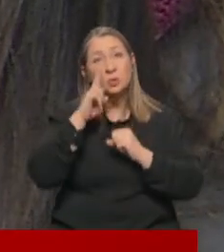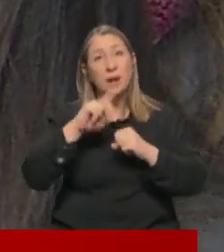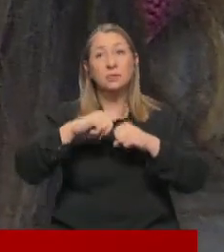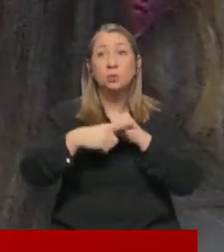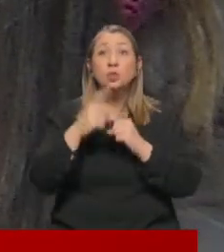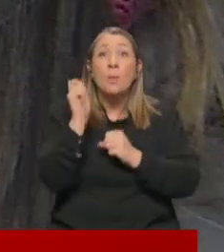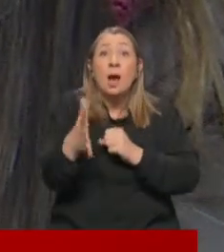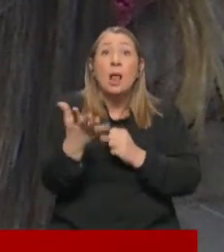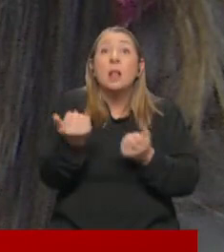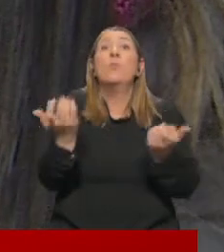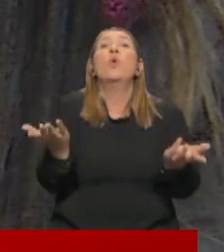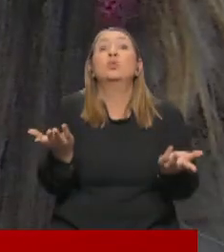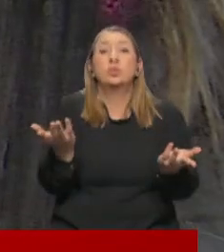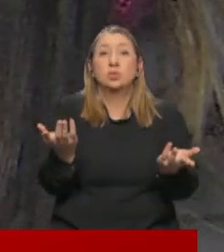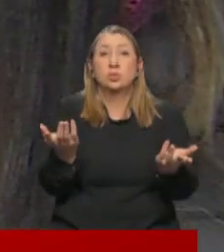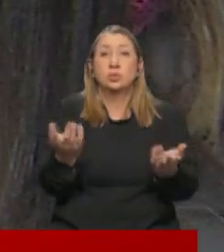sonuna. Çünkü çok pahalı, alamıyoruz.